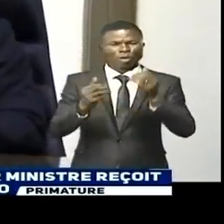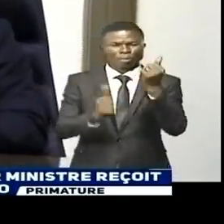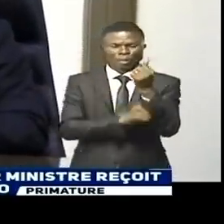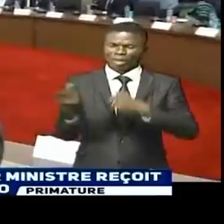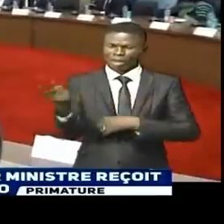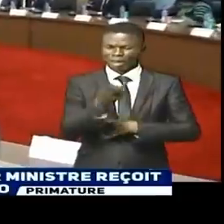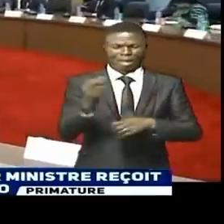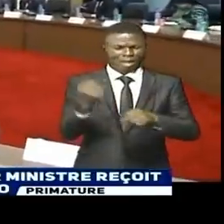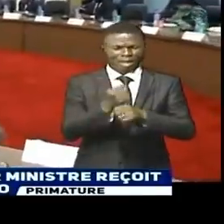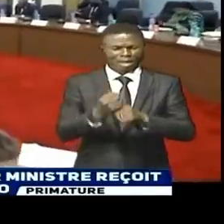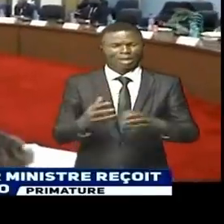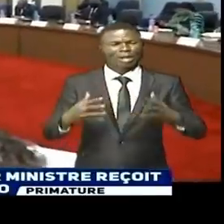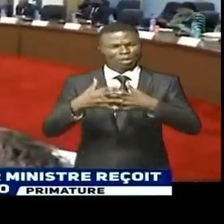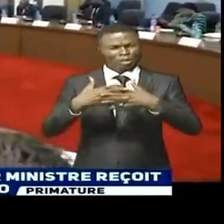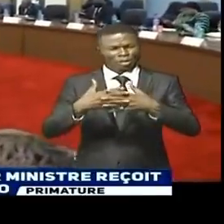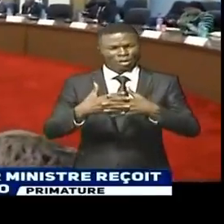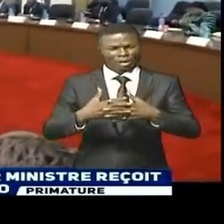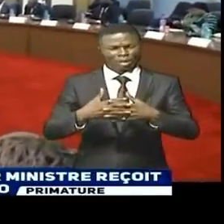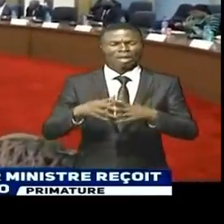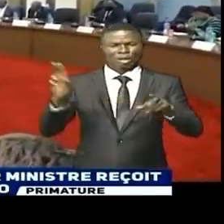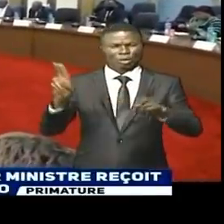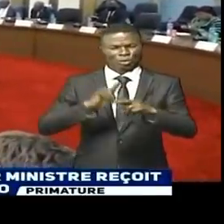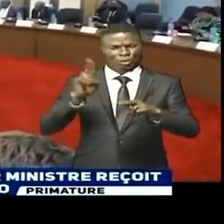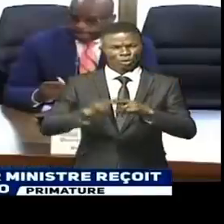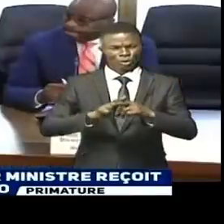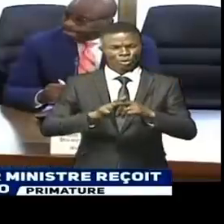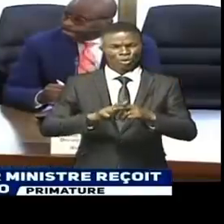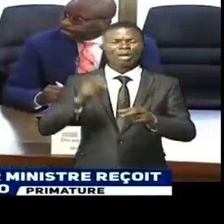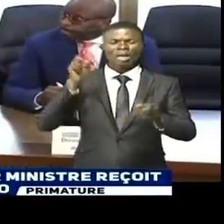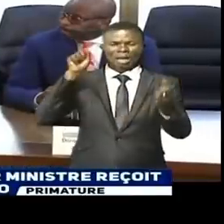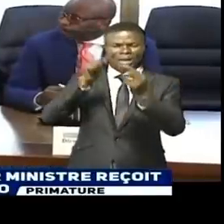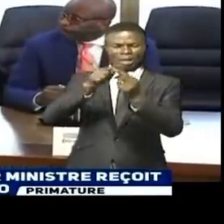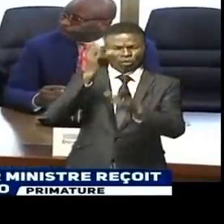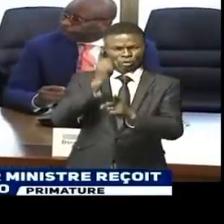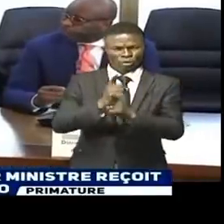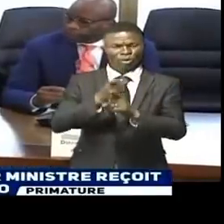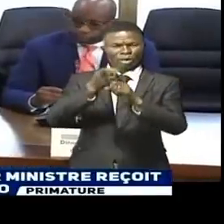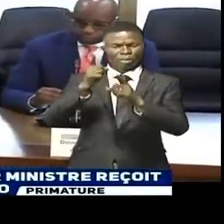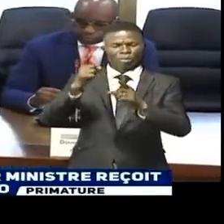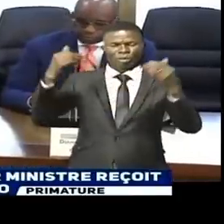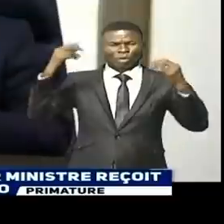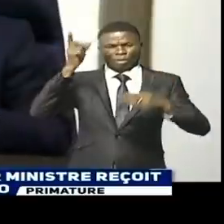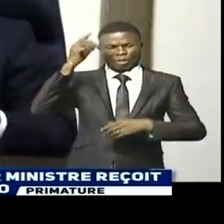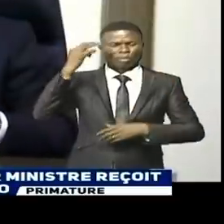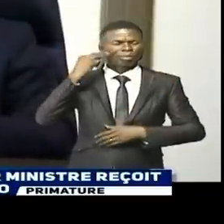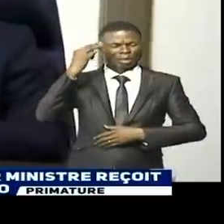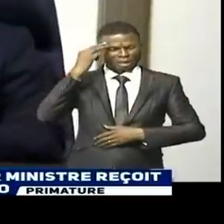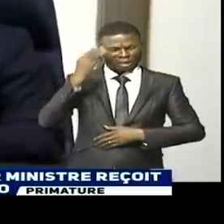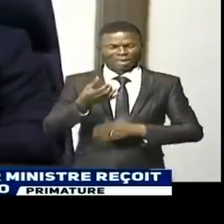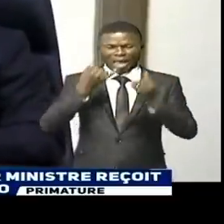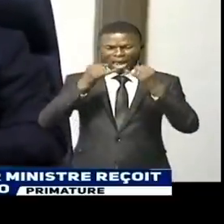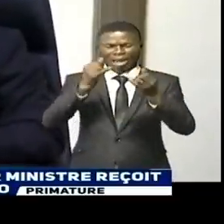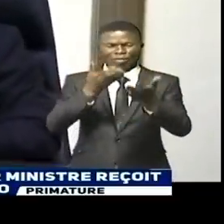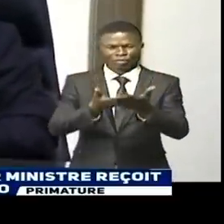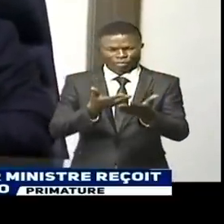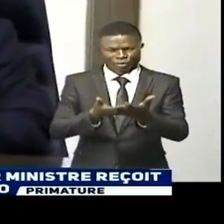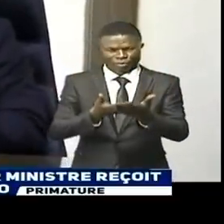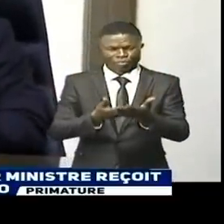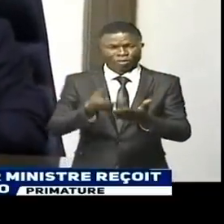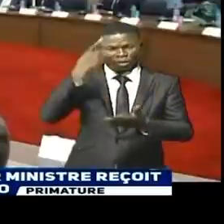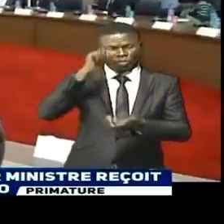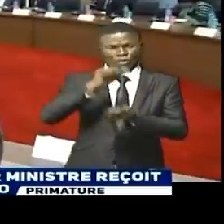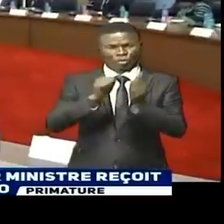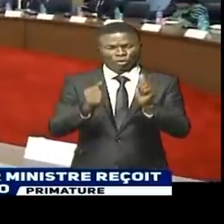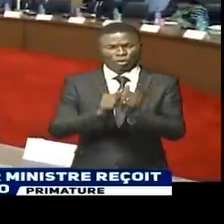travailler en synergie ou mettre en application les directives données par le chef du gouvernement jean michel saint malo camp des kings en rapport avec